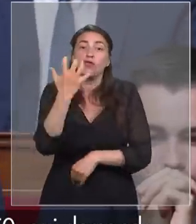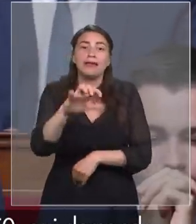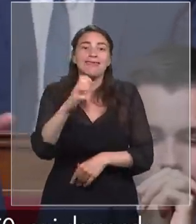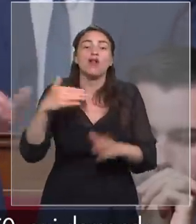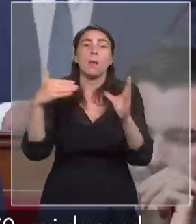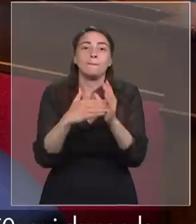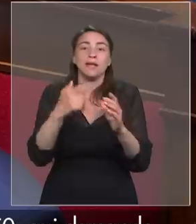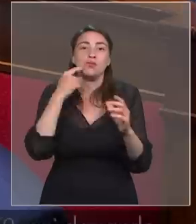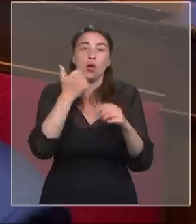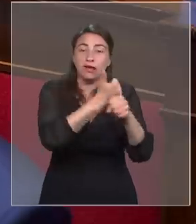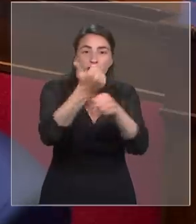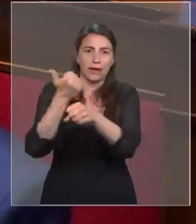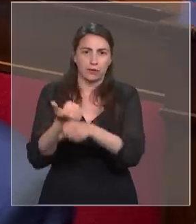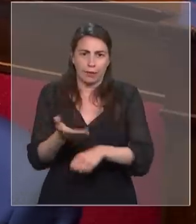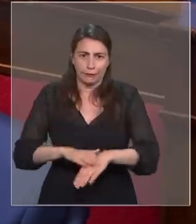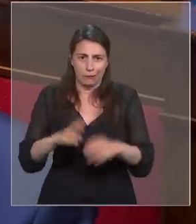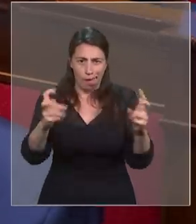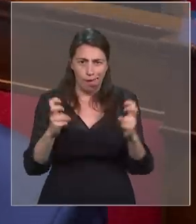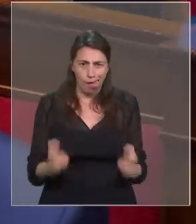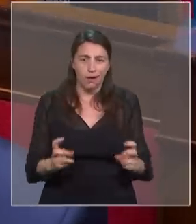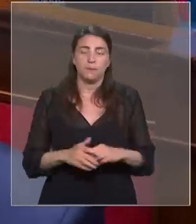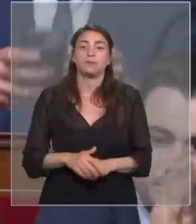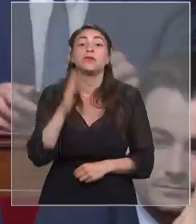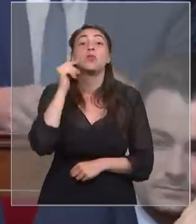de la construction, vous vous attaquez au parc de logements anciens